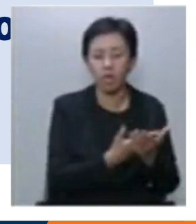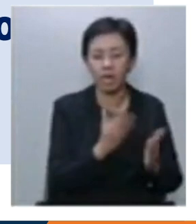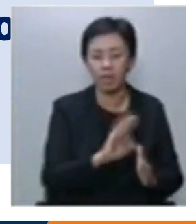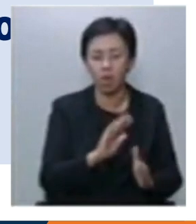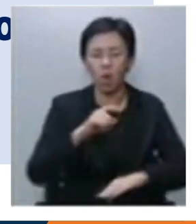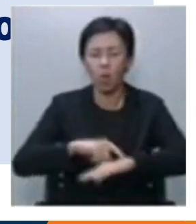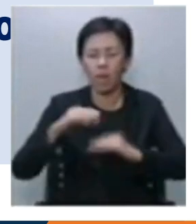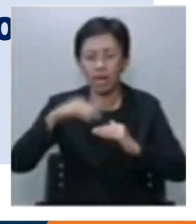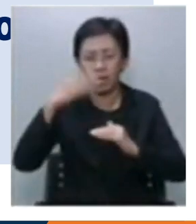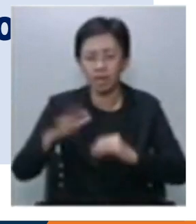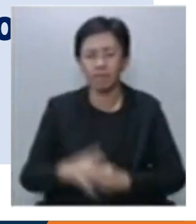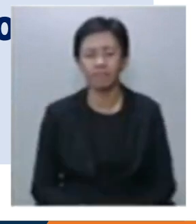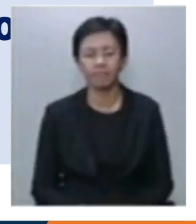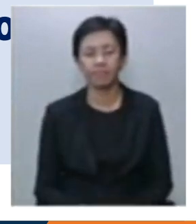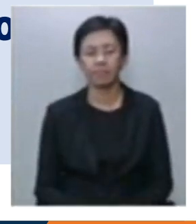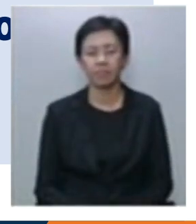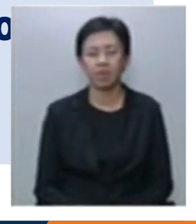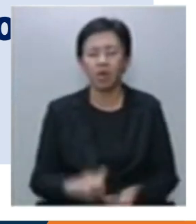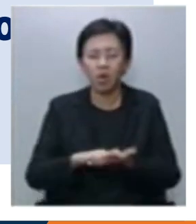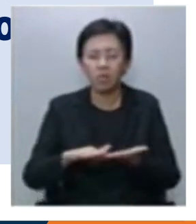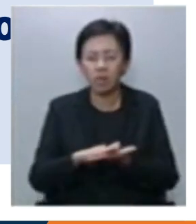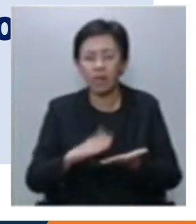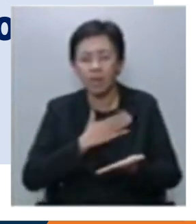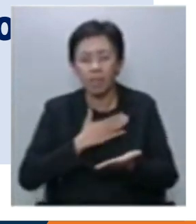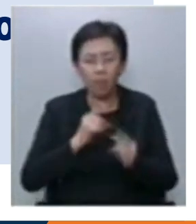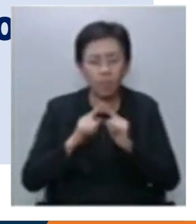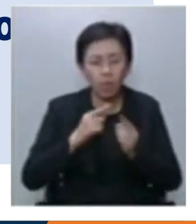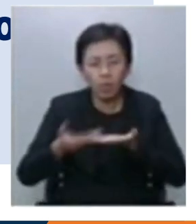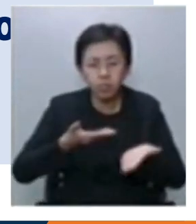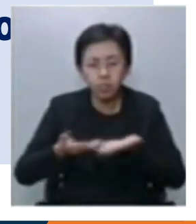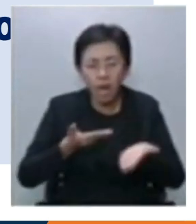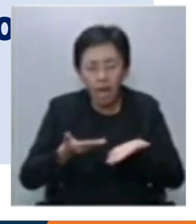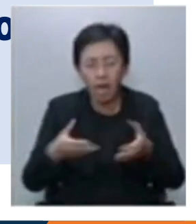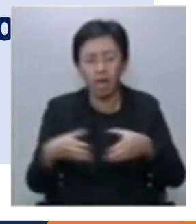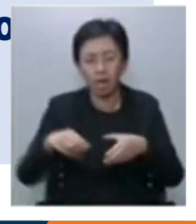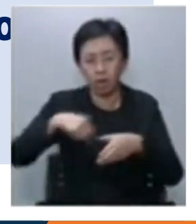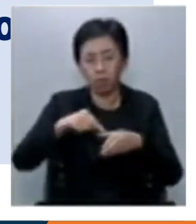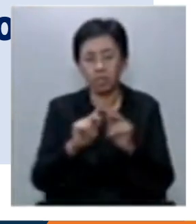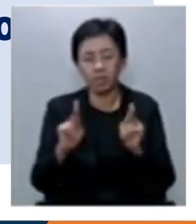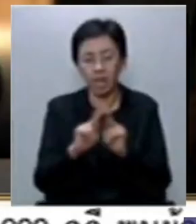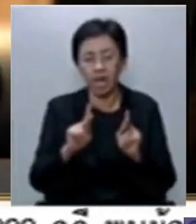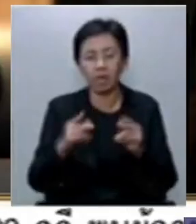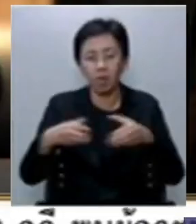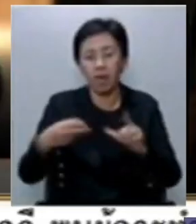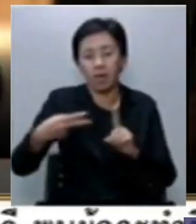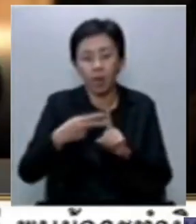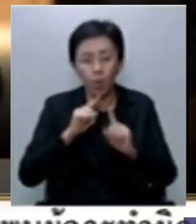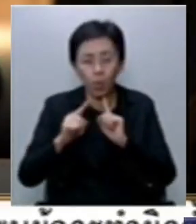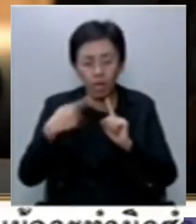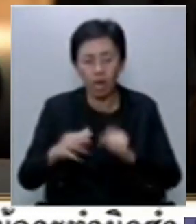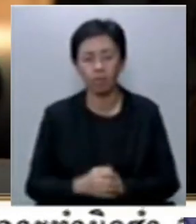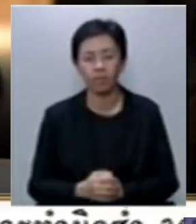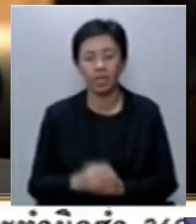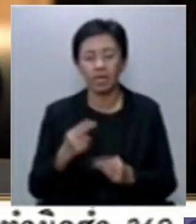เกินเวลาไปแล้วครับ ขออภัยครับท่านประธานครับผมได้ปรึกษากับเพื่อนสมาชิกของผมนะครับซึ่งเป็นกรรมาธิการด้วยกันของพรรคอนาคตใหม่นะครับ